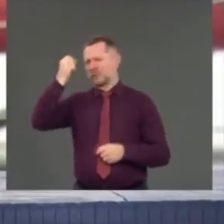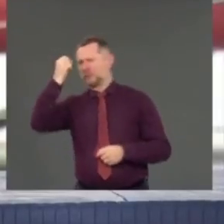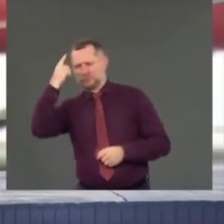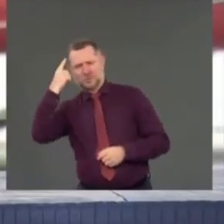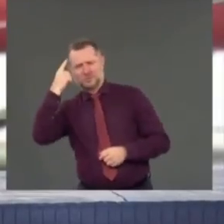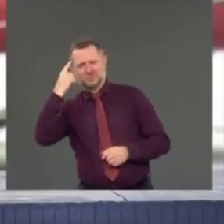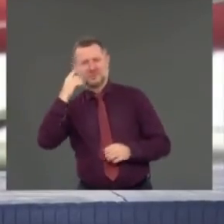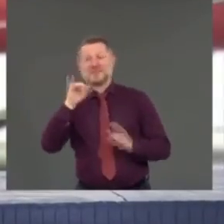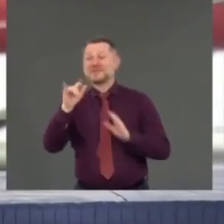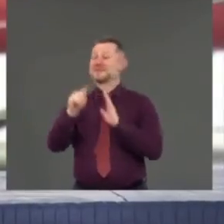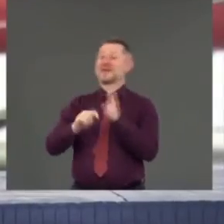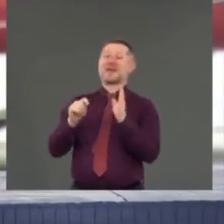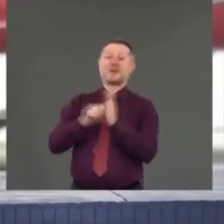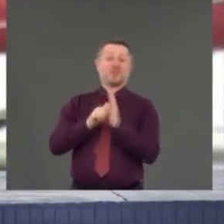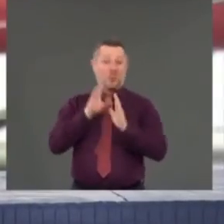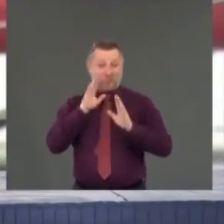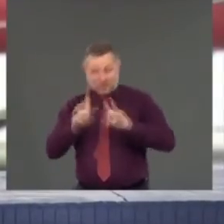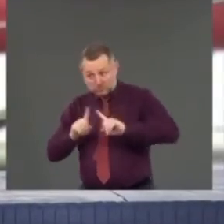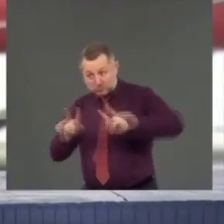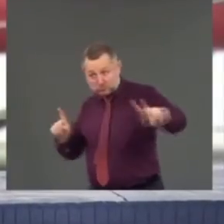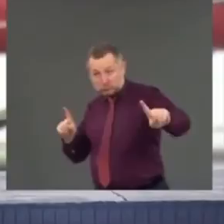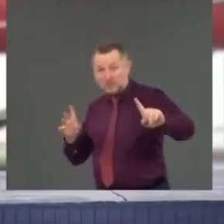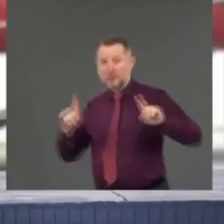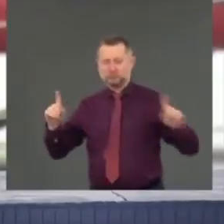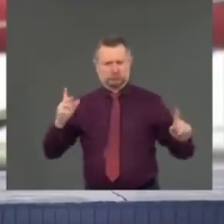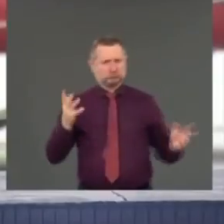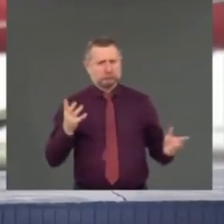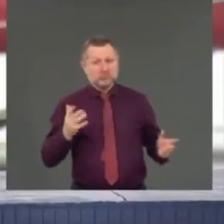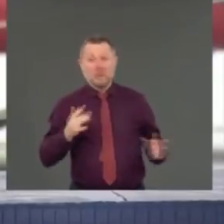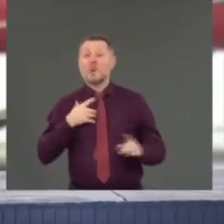布，如果职业体育联盟能够遵守健康